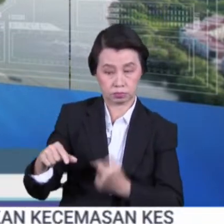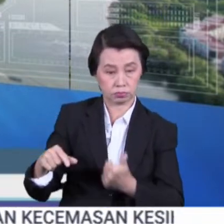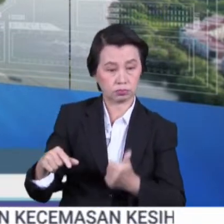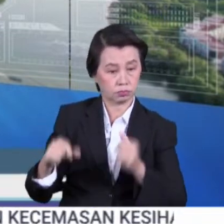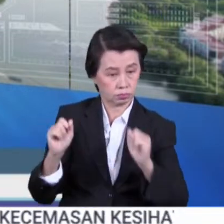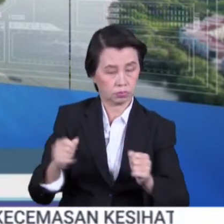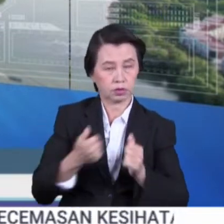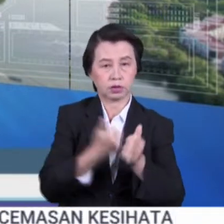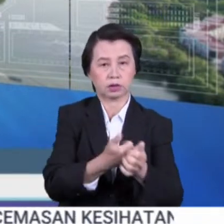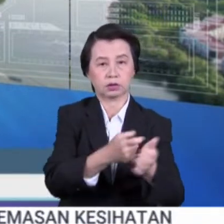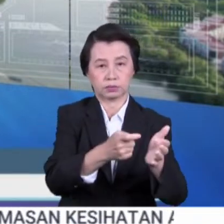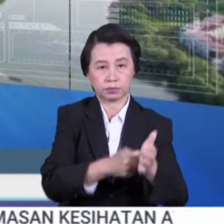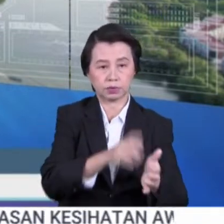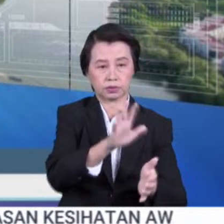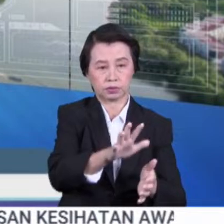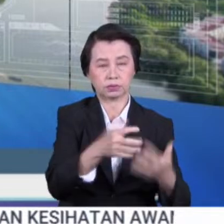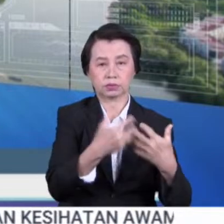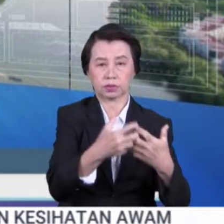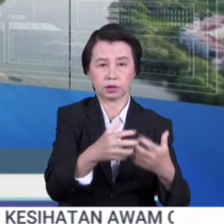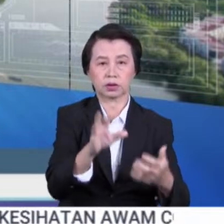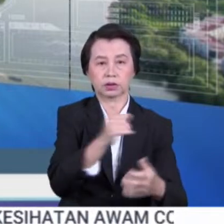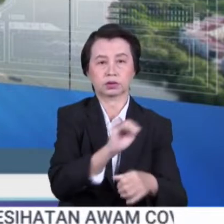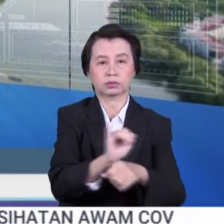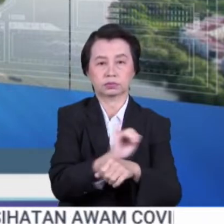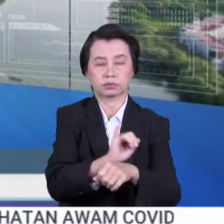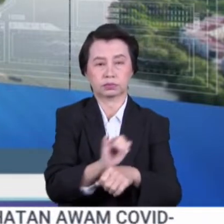berpotensi mengikut keperluan perusahaan dan industri.